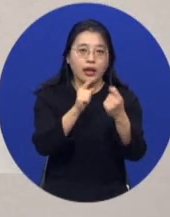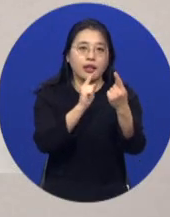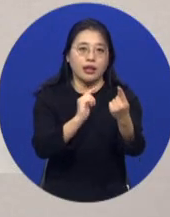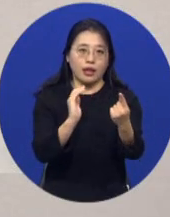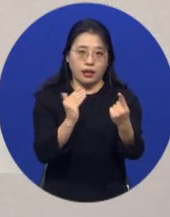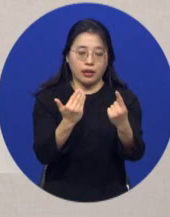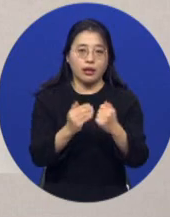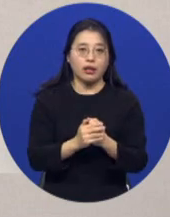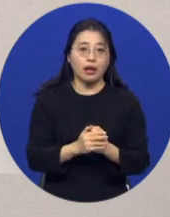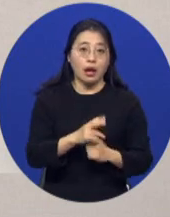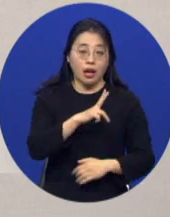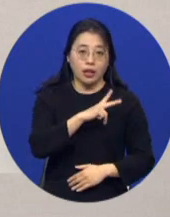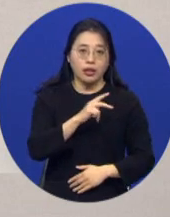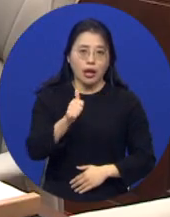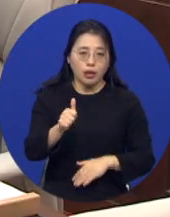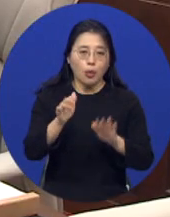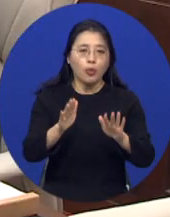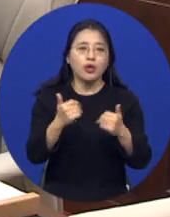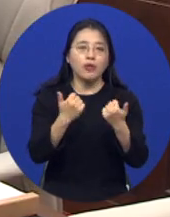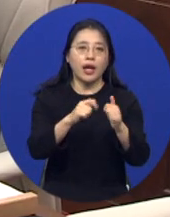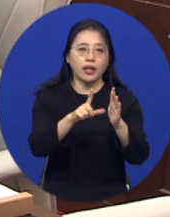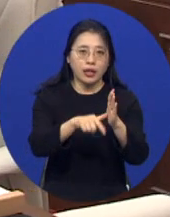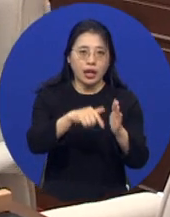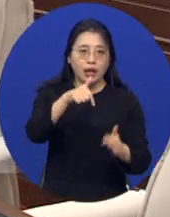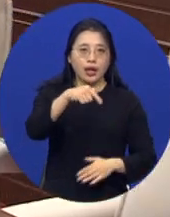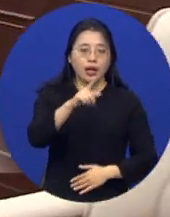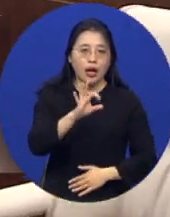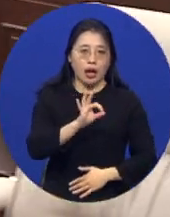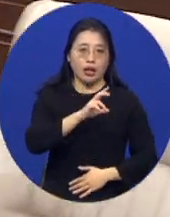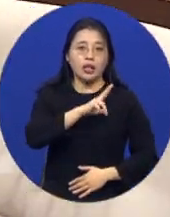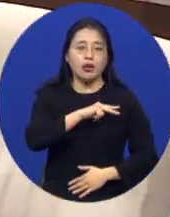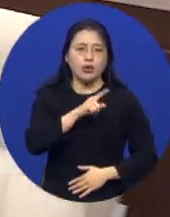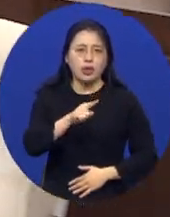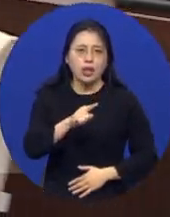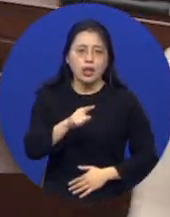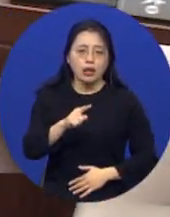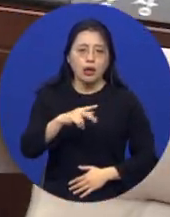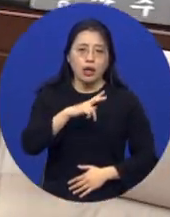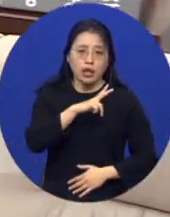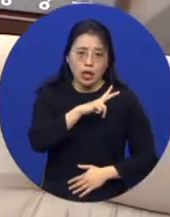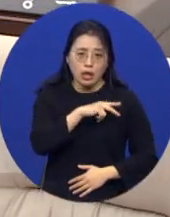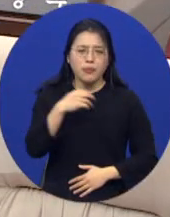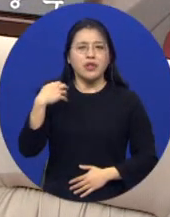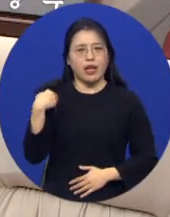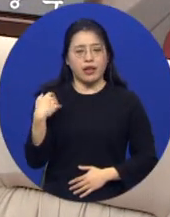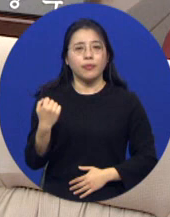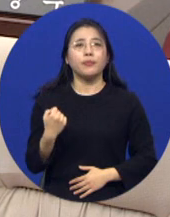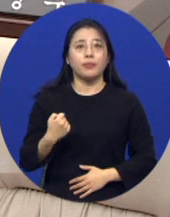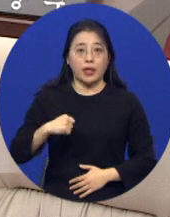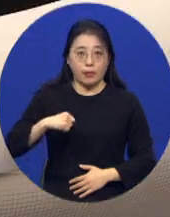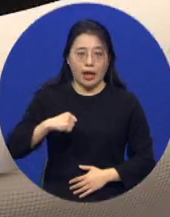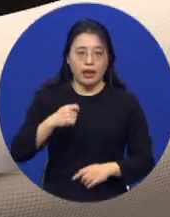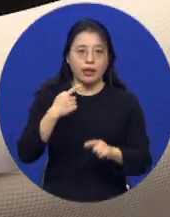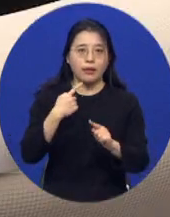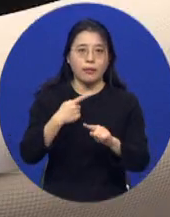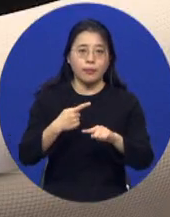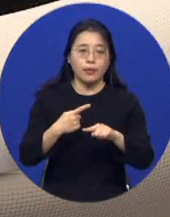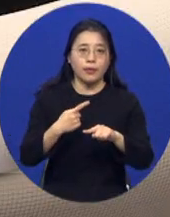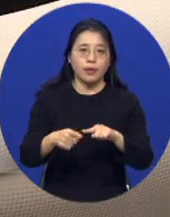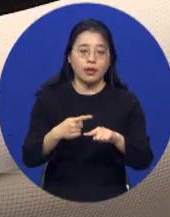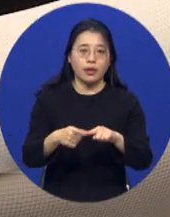도의회 의장은 오늘 본회의에서 강경흠 의원이 도의원으로서 의무를 위반했다고 비판했습니다